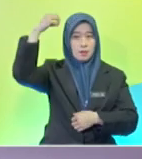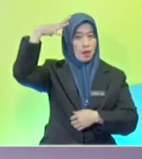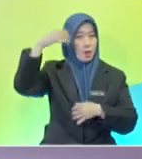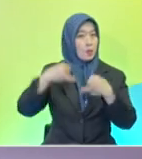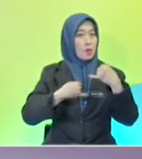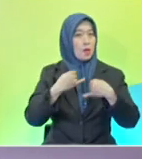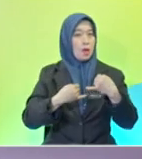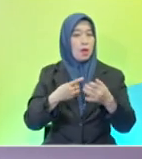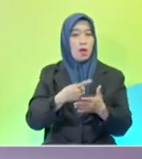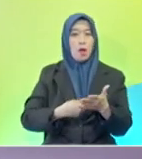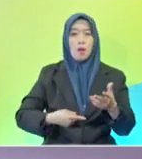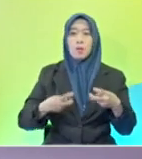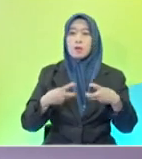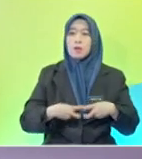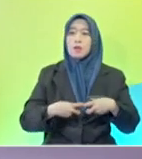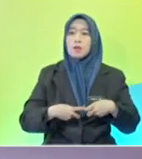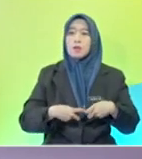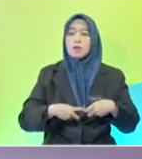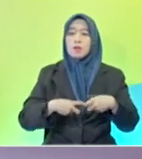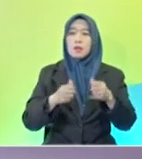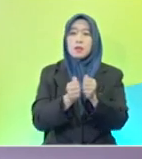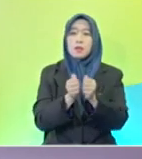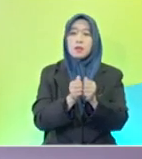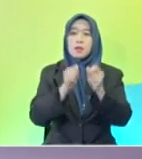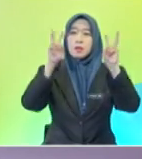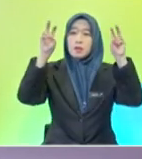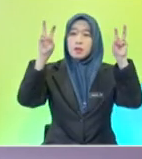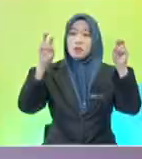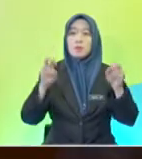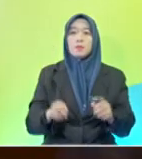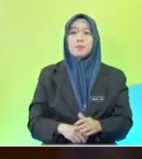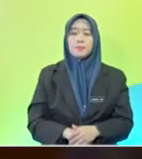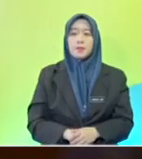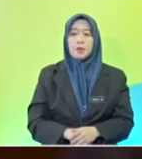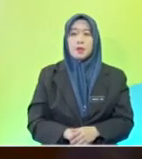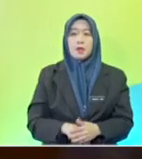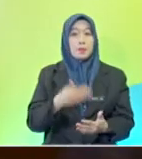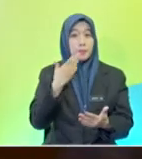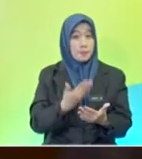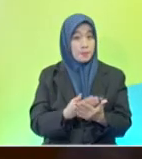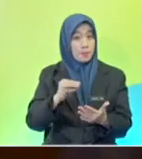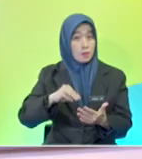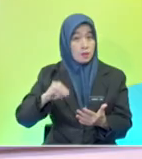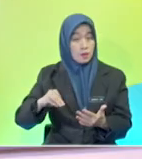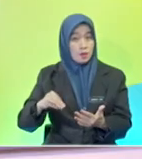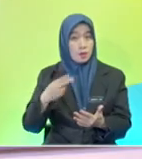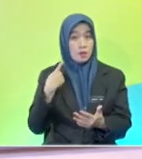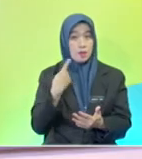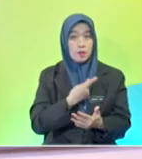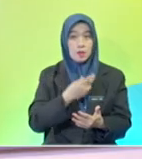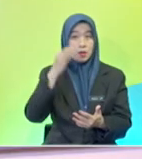kaitan tajuk kita pada hari ini dengan lampu isyarat ni? Baiklah murid-murid, seperti yang kita